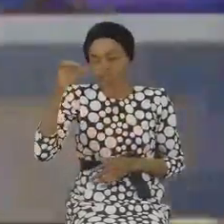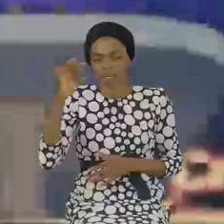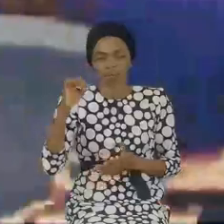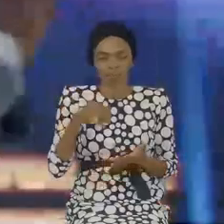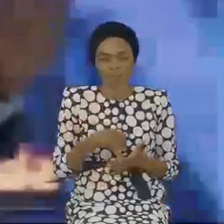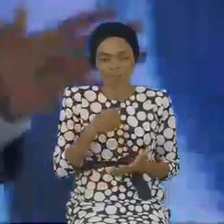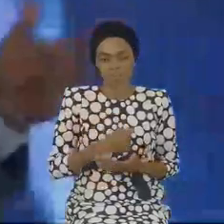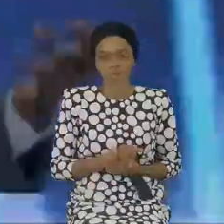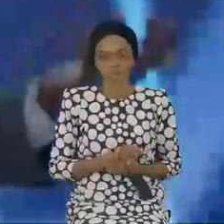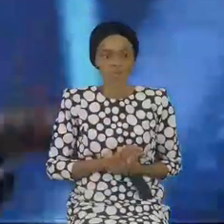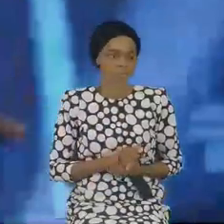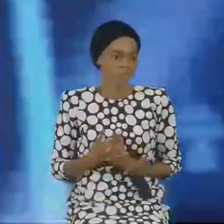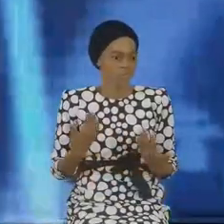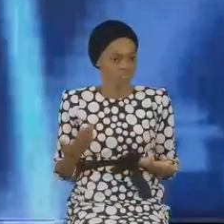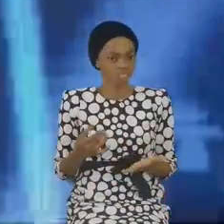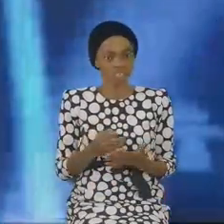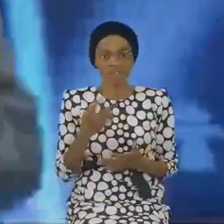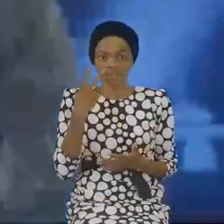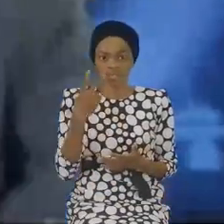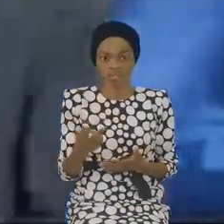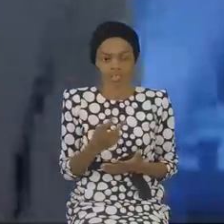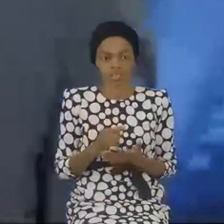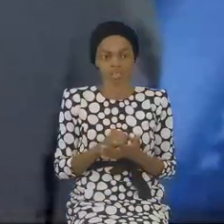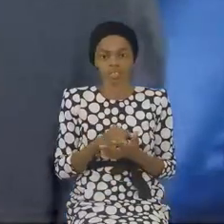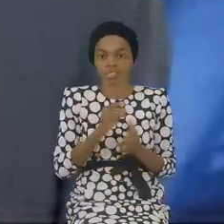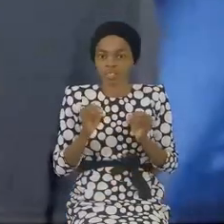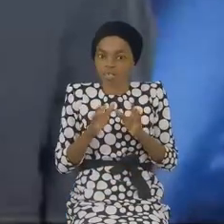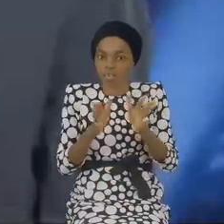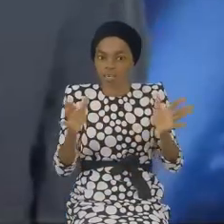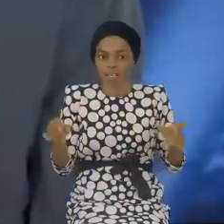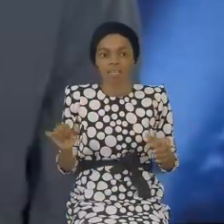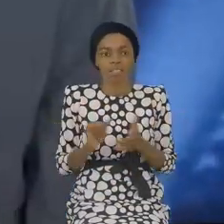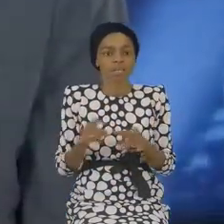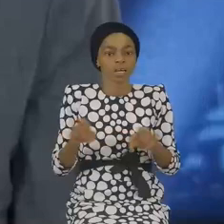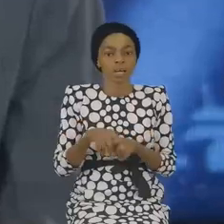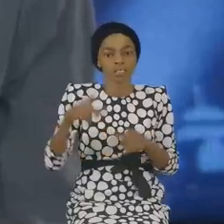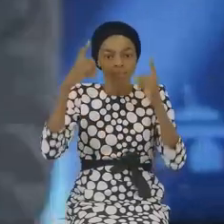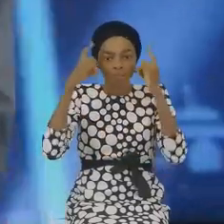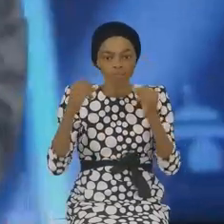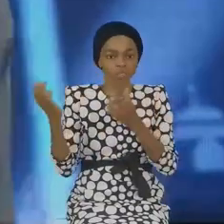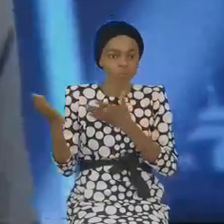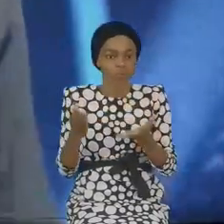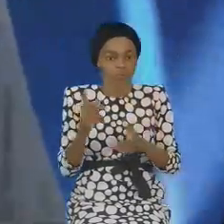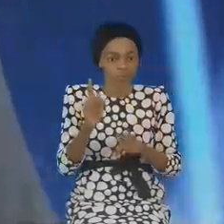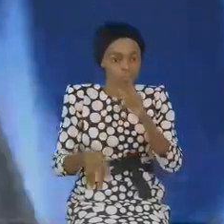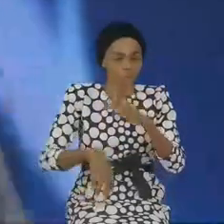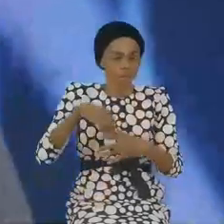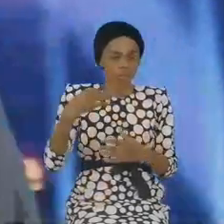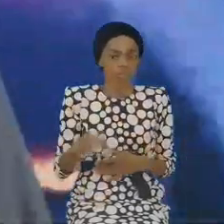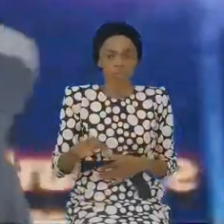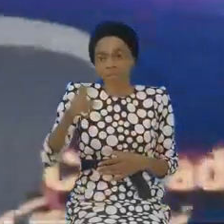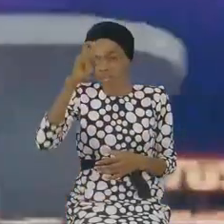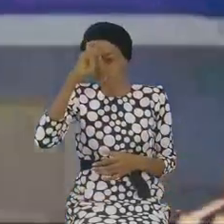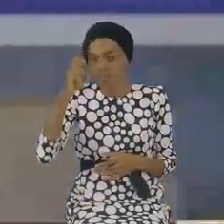mensonge. Bon, la parole est très claire. Comme Moïse a fait sortir le peuple d'Égypte, le Seigneur